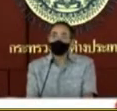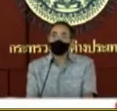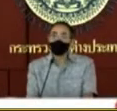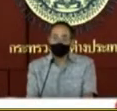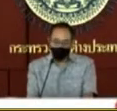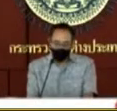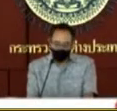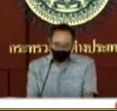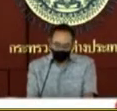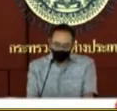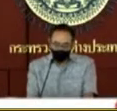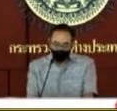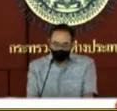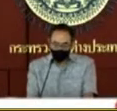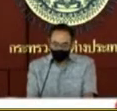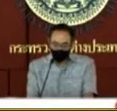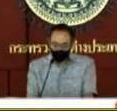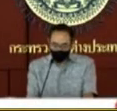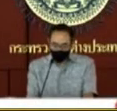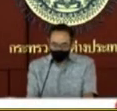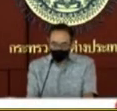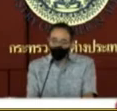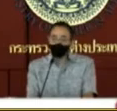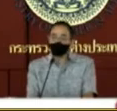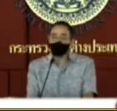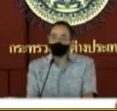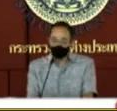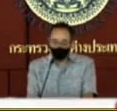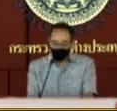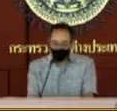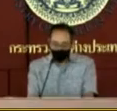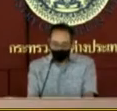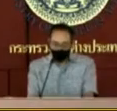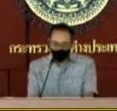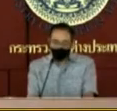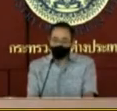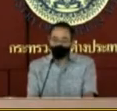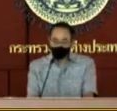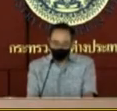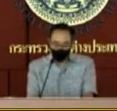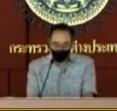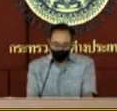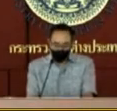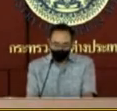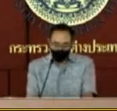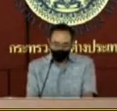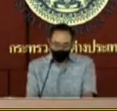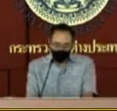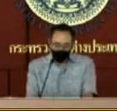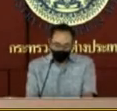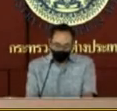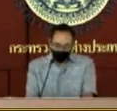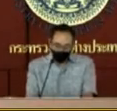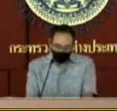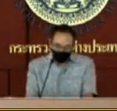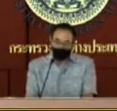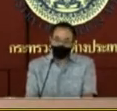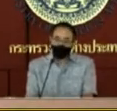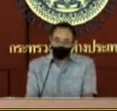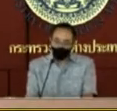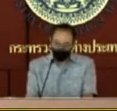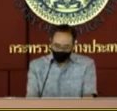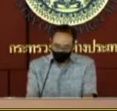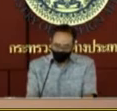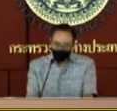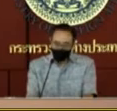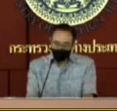ยิ่งขึ้นการเยือนไทยครั้งนี้เป็นส่วนหนึ่งของภารกิจการเยือนภูมิภาคเอเชียตะวันออกเฉียงใต้นะครับเป็นครั้งแรกก็คือมีมาเลเซียไ